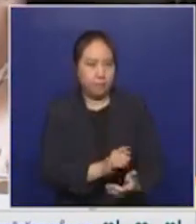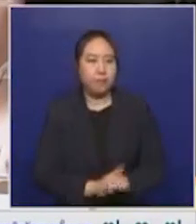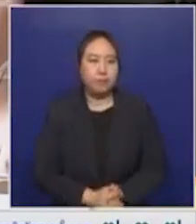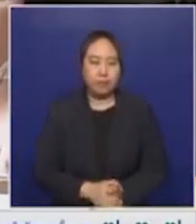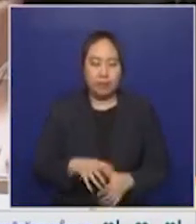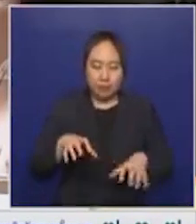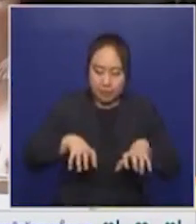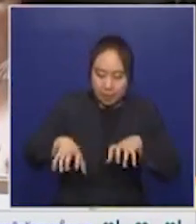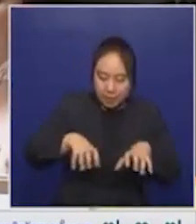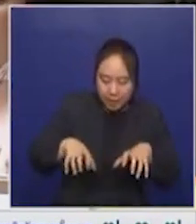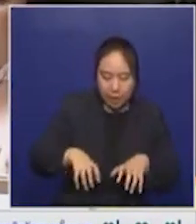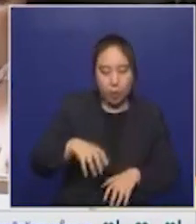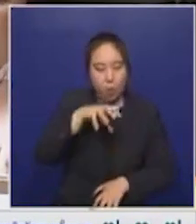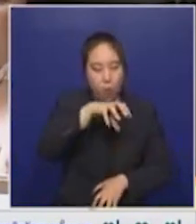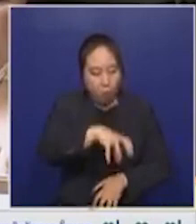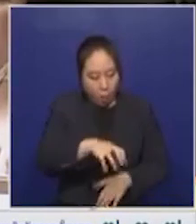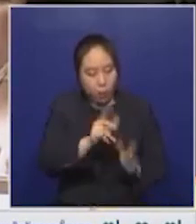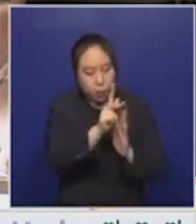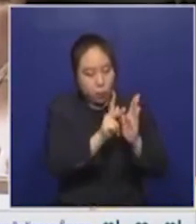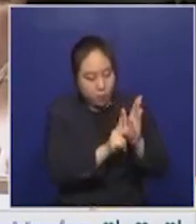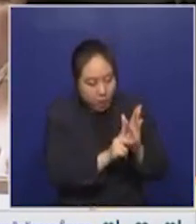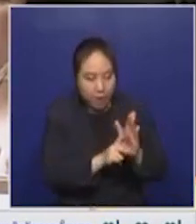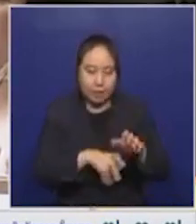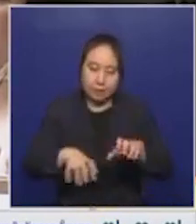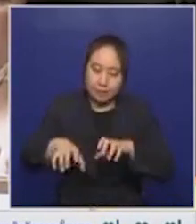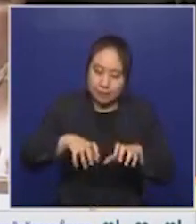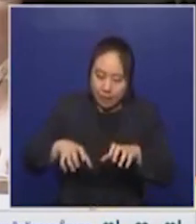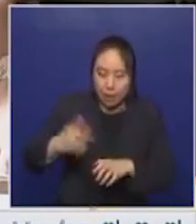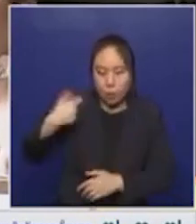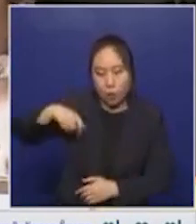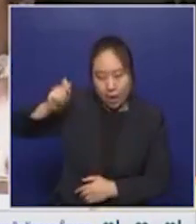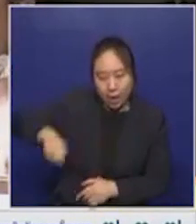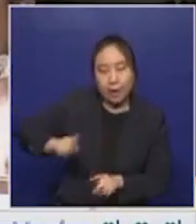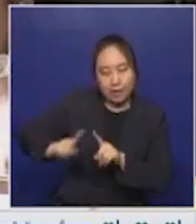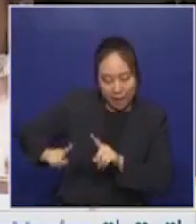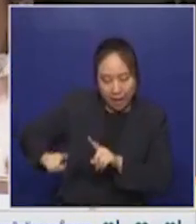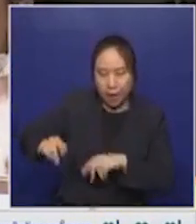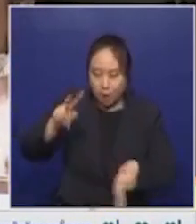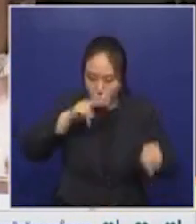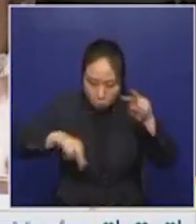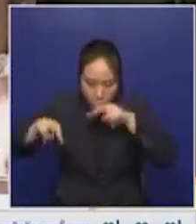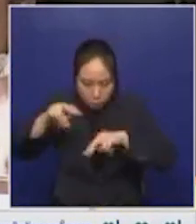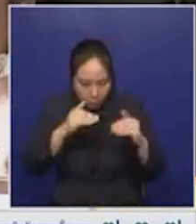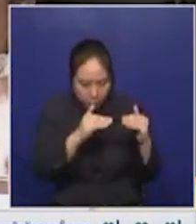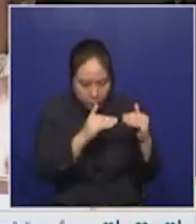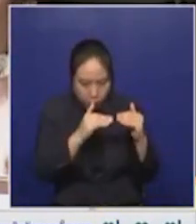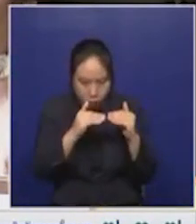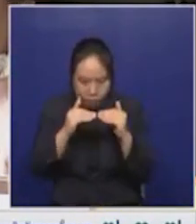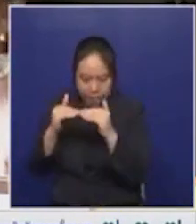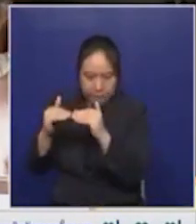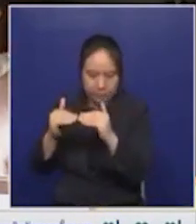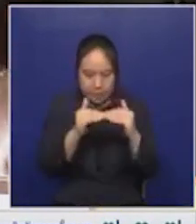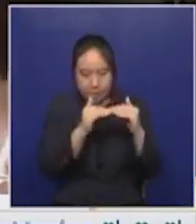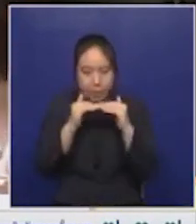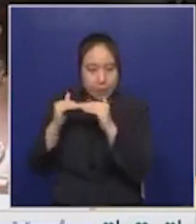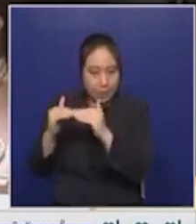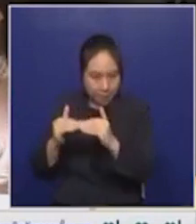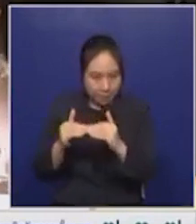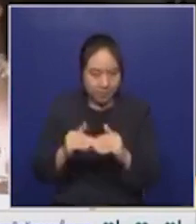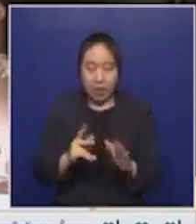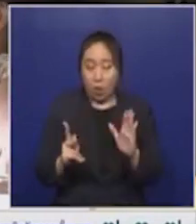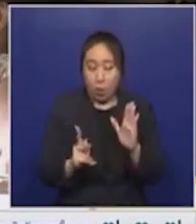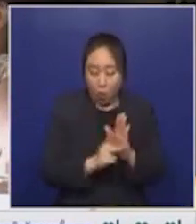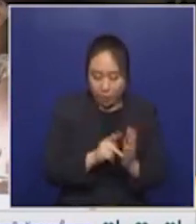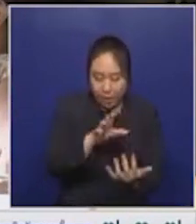นิติบัญญัติบริหารตุลาการการจัดองค์กรอากาศจะมีการตรวจสอบถ่วงดุลอย่างเป็นธรรมและกติกาในการเข้าสู่ราชเป็น